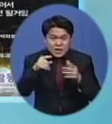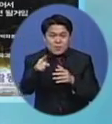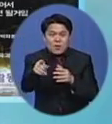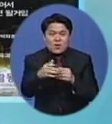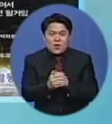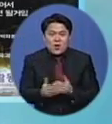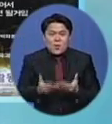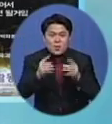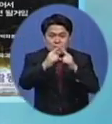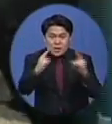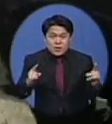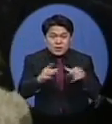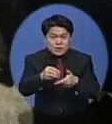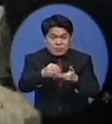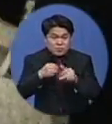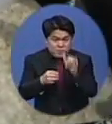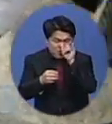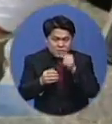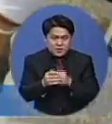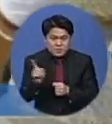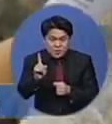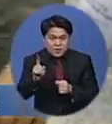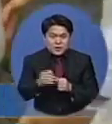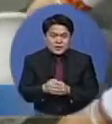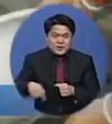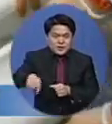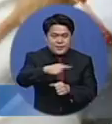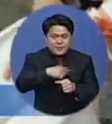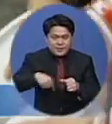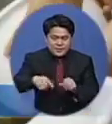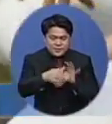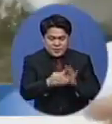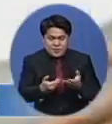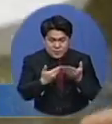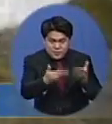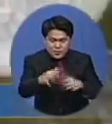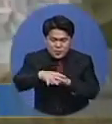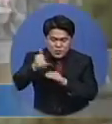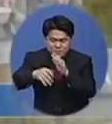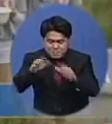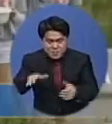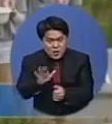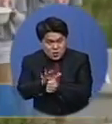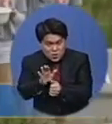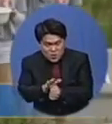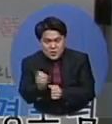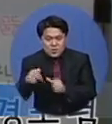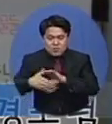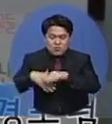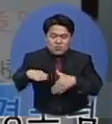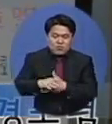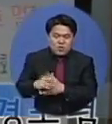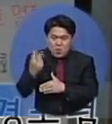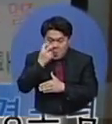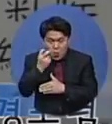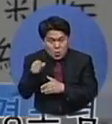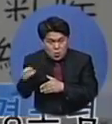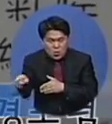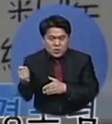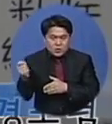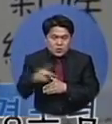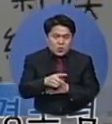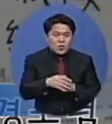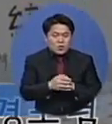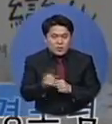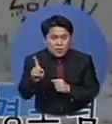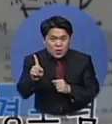대학생을 모집합니다. 캠프에서는 환경 테마봉사, 농촌 마을봉사, 문화재 보존활동,